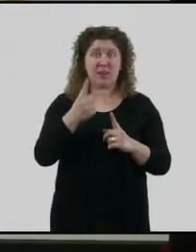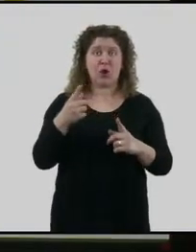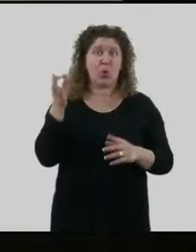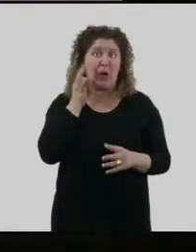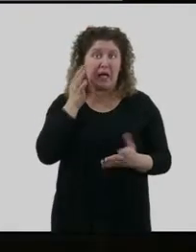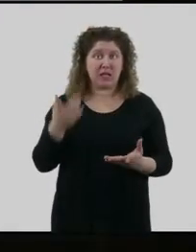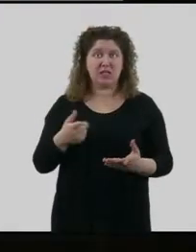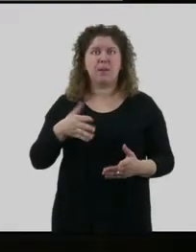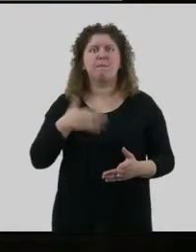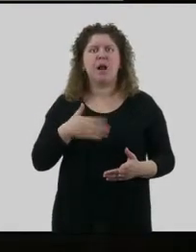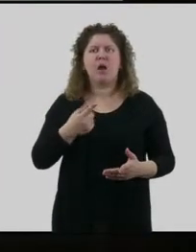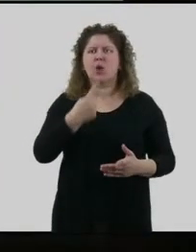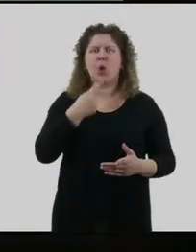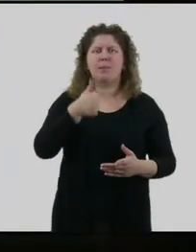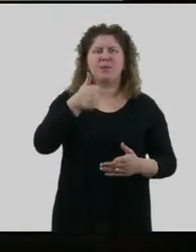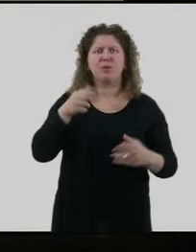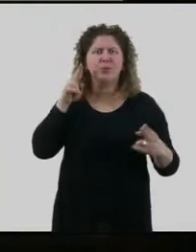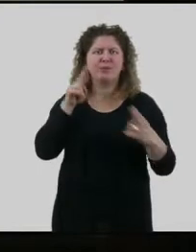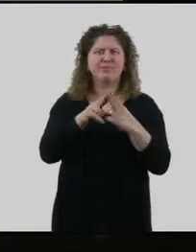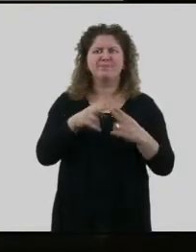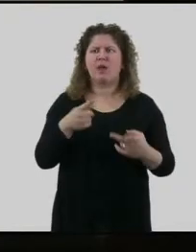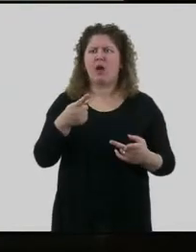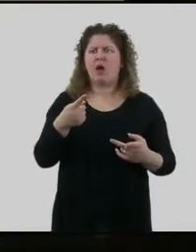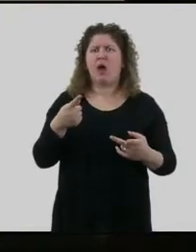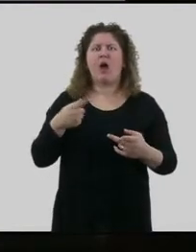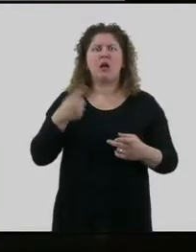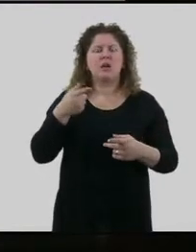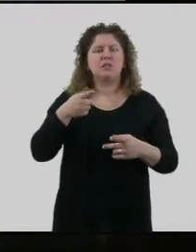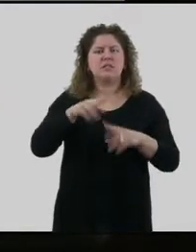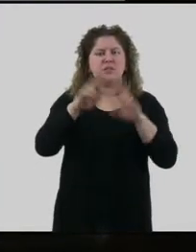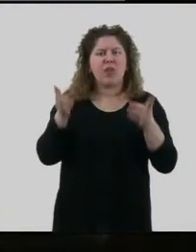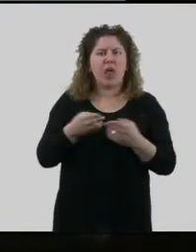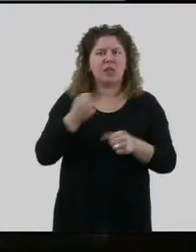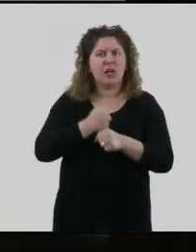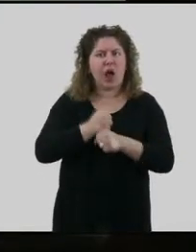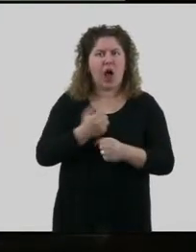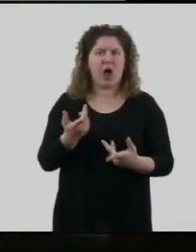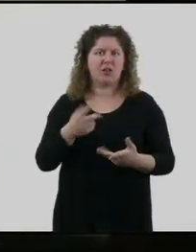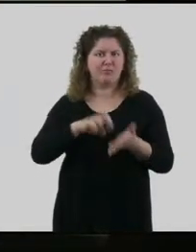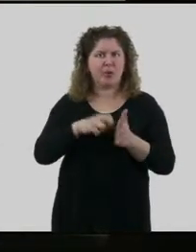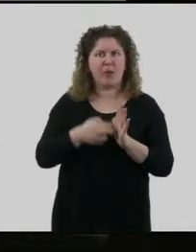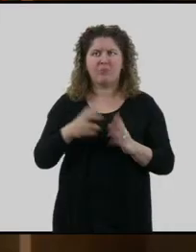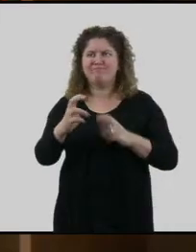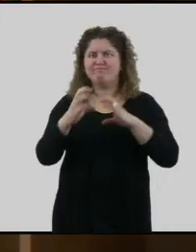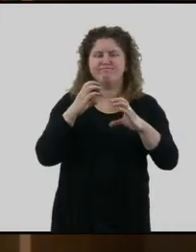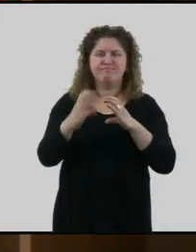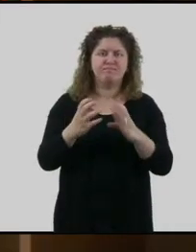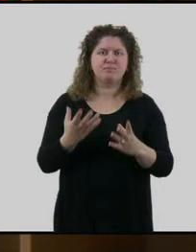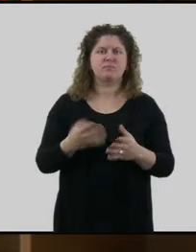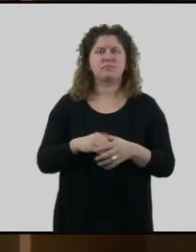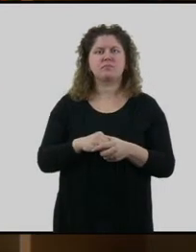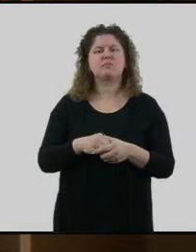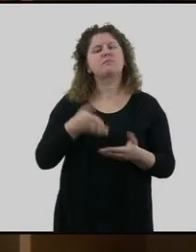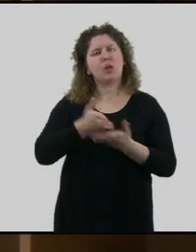Mladi koji se po prvi puta suočavaju s problemima prilikom ulaska u svijet rada, koji imaju problema u intimnim odnosima i slično.